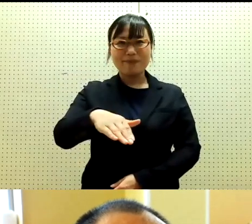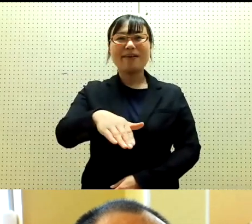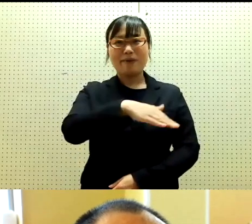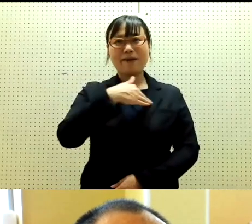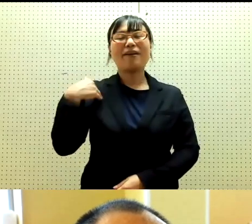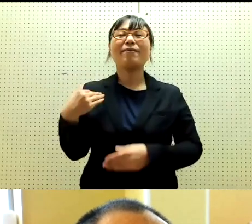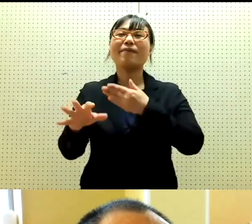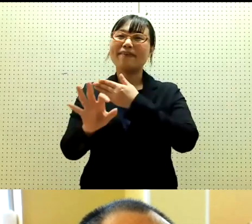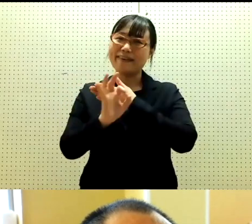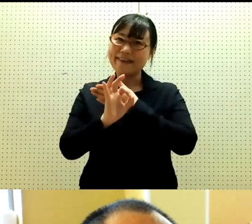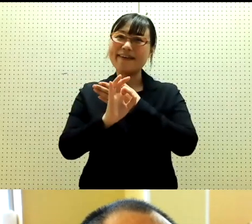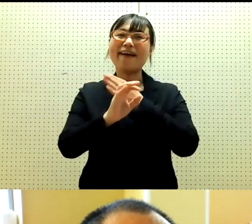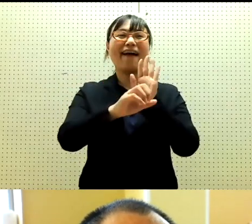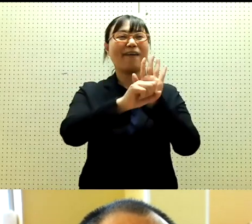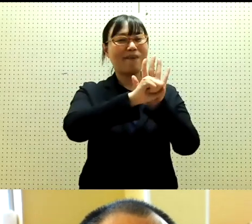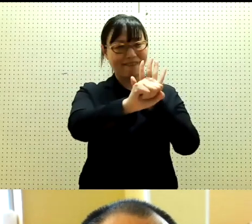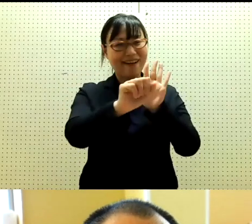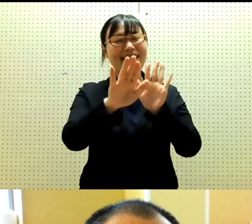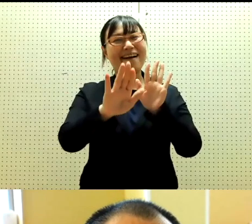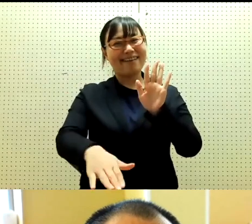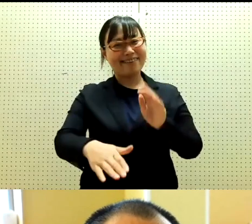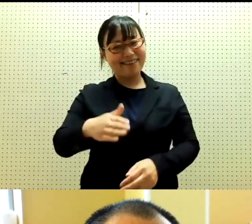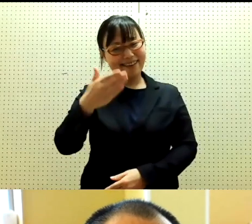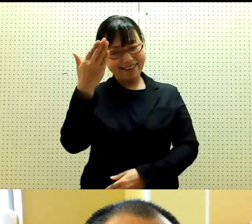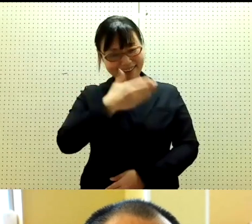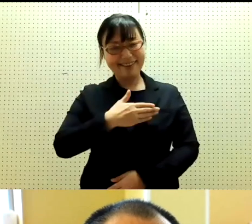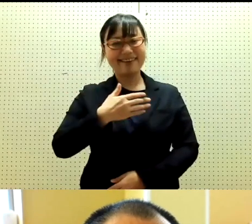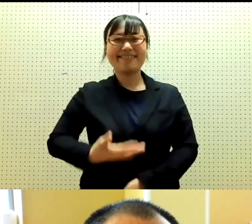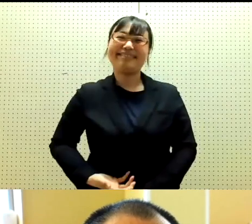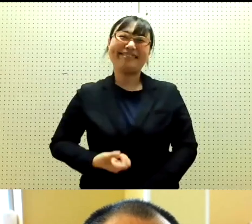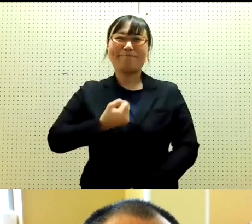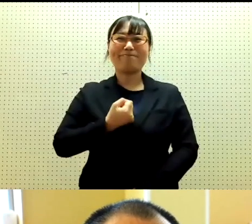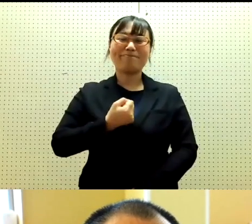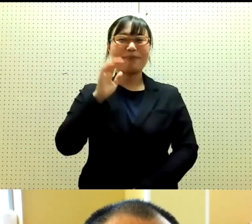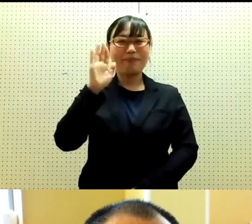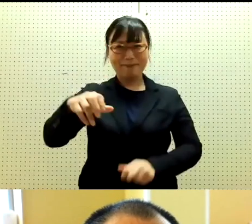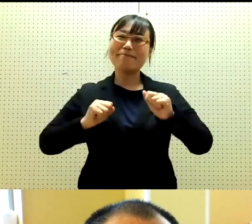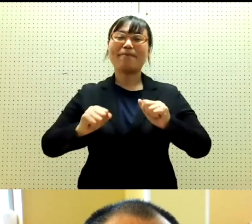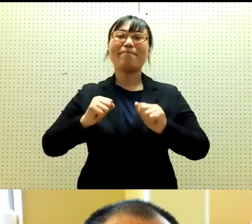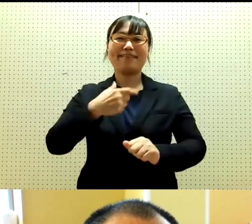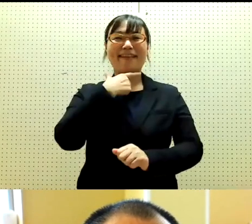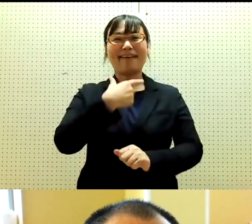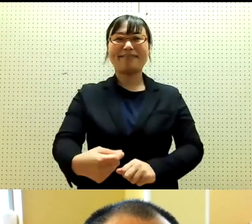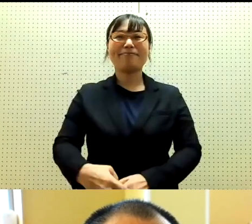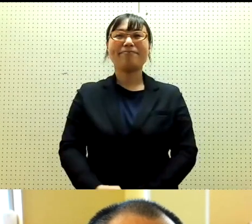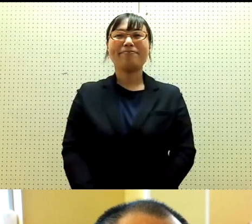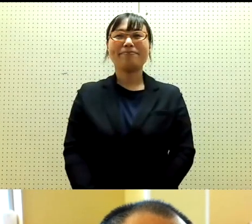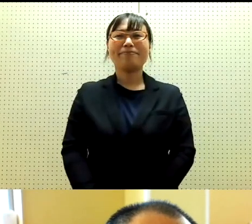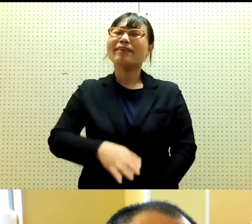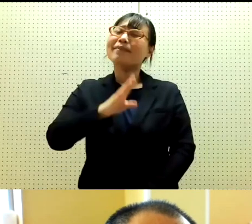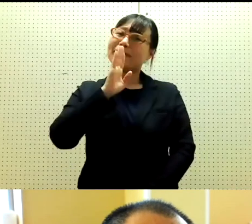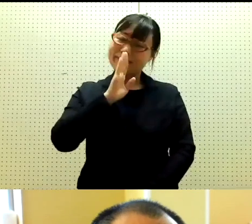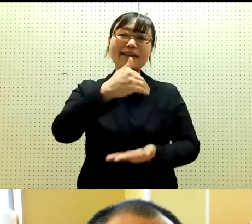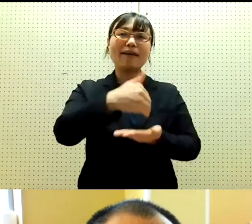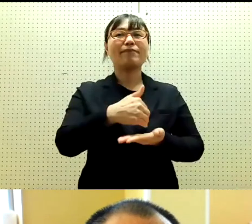効果的なんだなってことを改めて自信につながりましたし、今後とも頑張ってやっていきたいなというふうに思いました。本当におっしゃる通りだなと